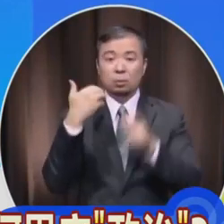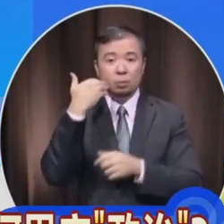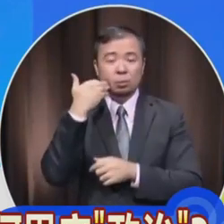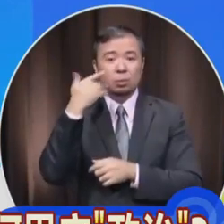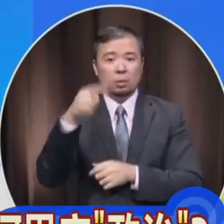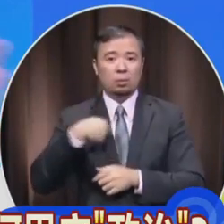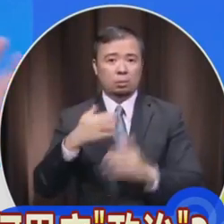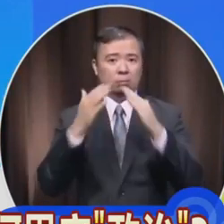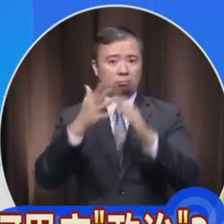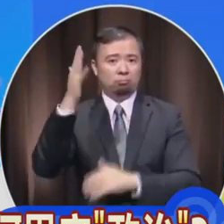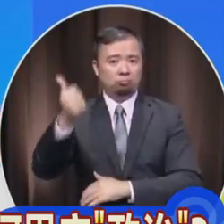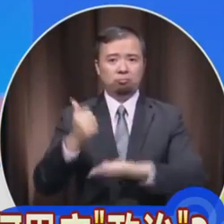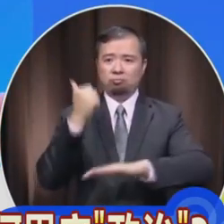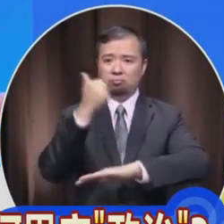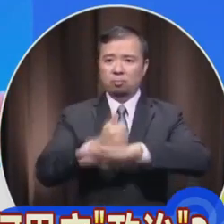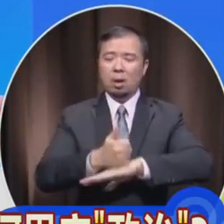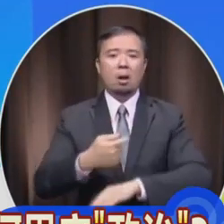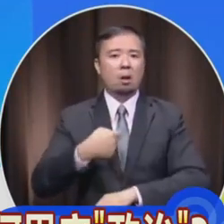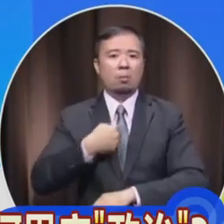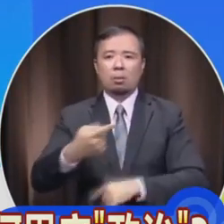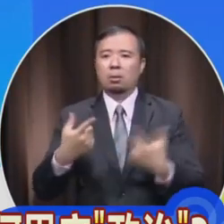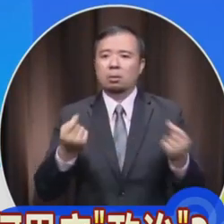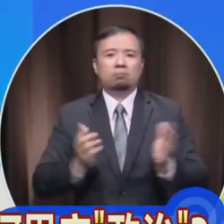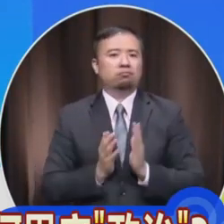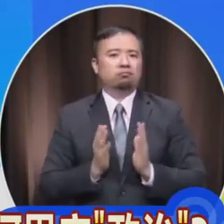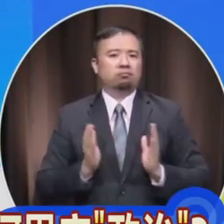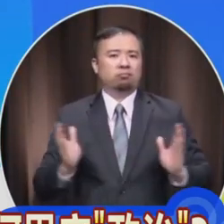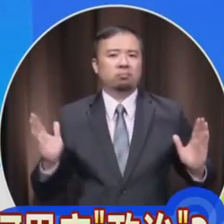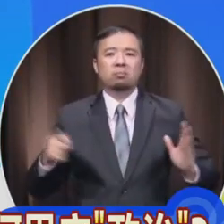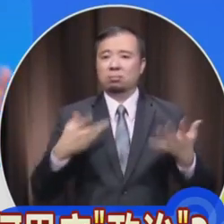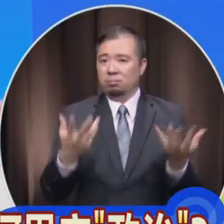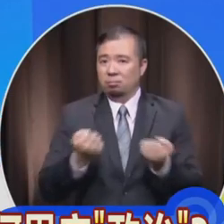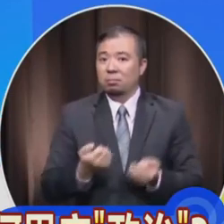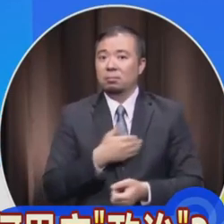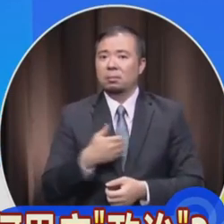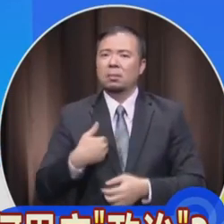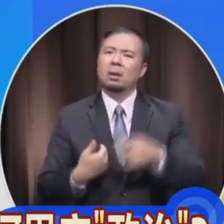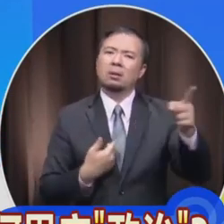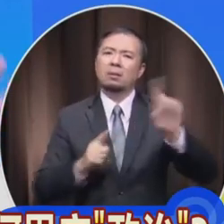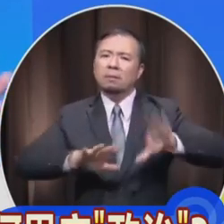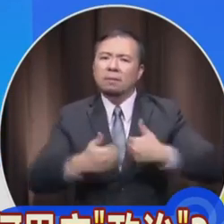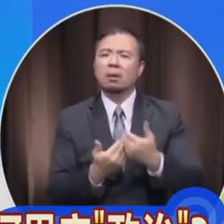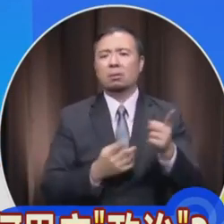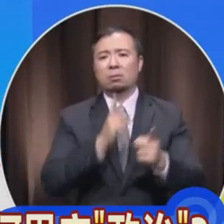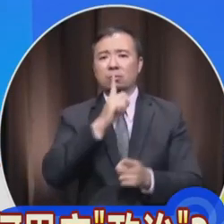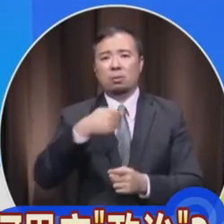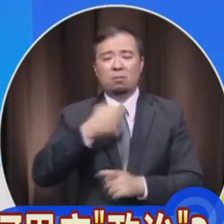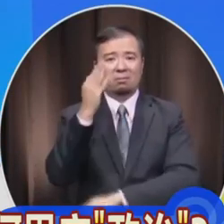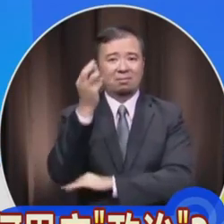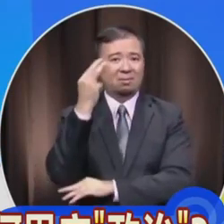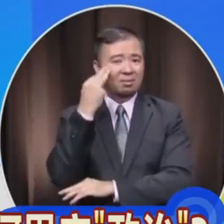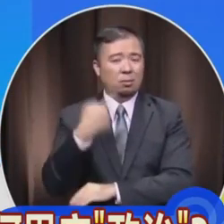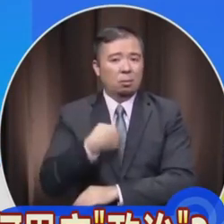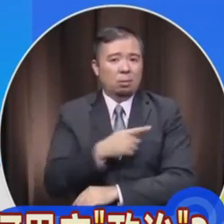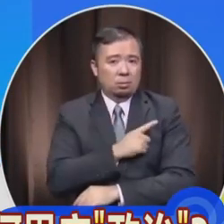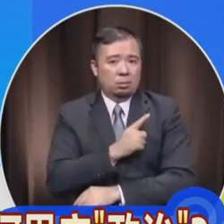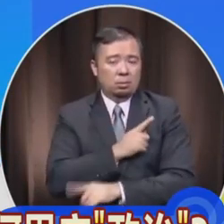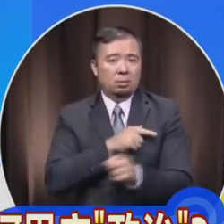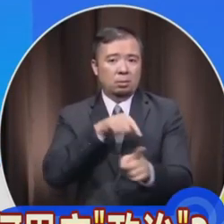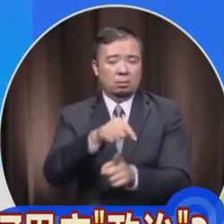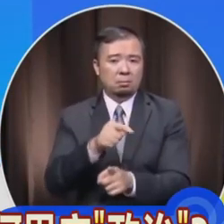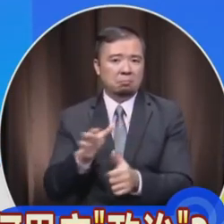光，我是没有围墙的。你倒过来说，我用政治要前提倒过来扣我的帽子，我